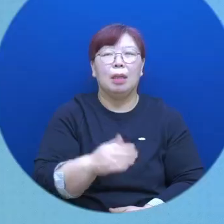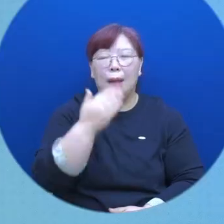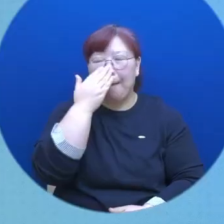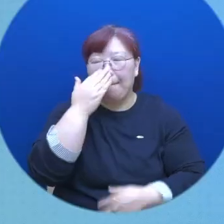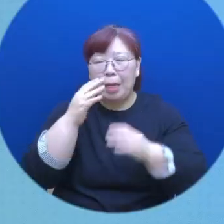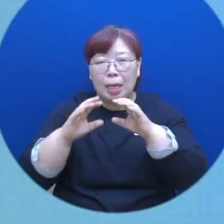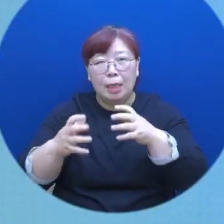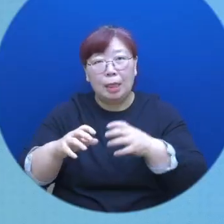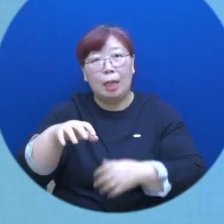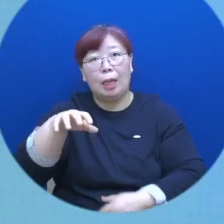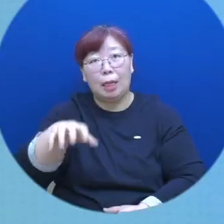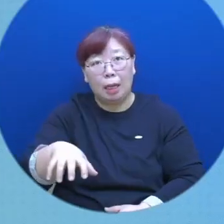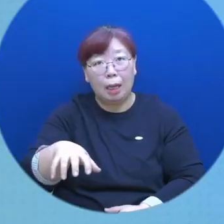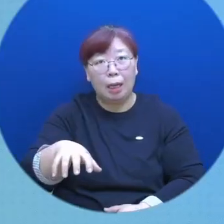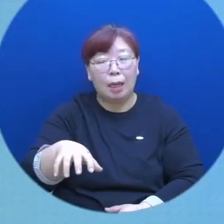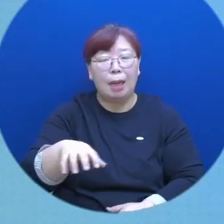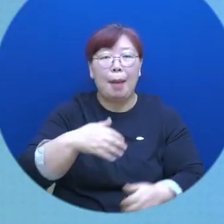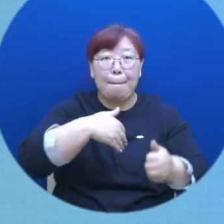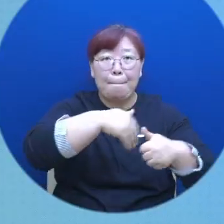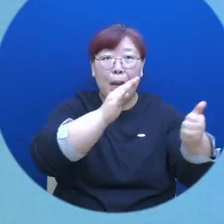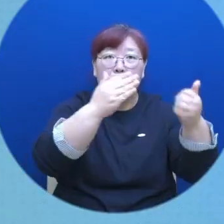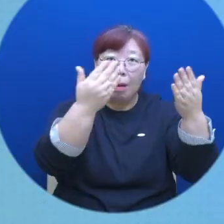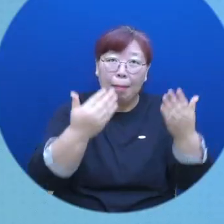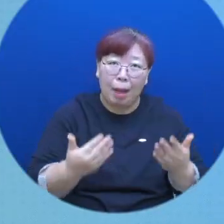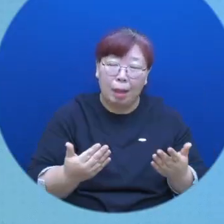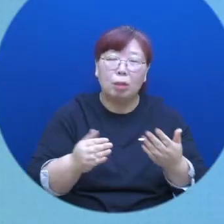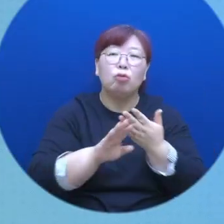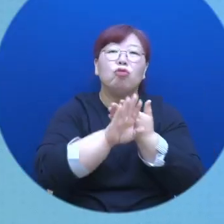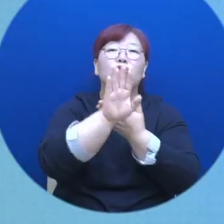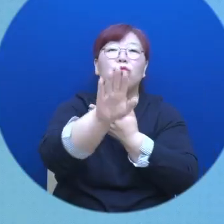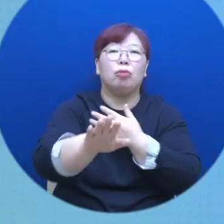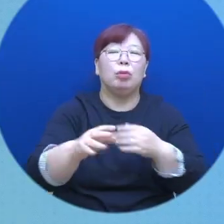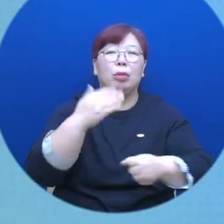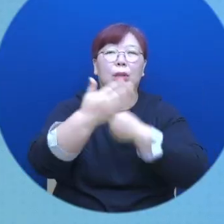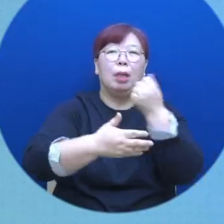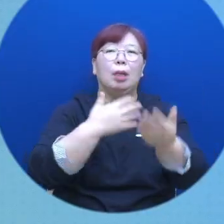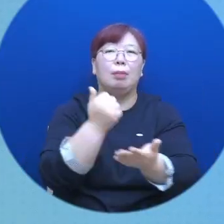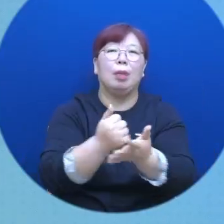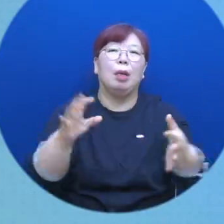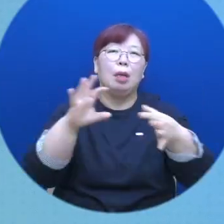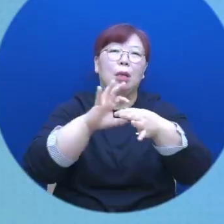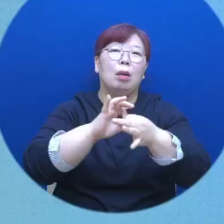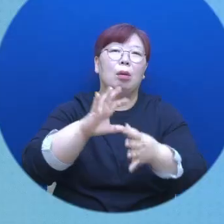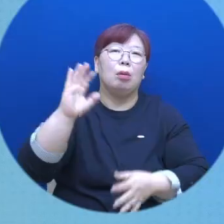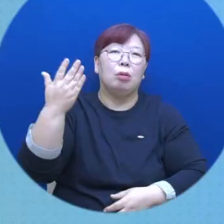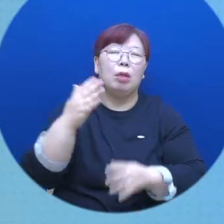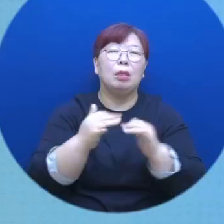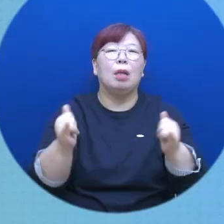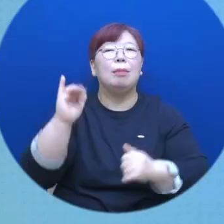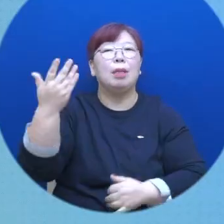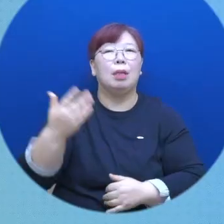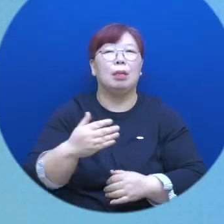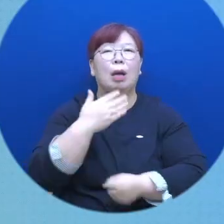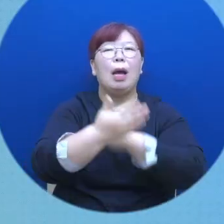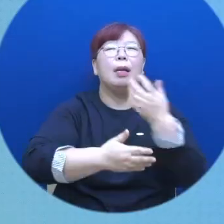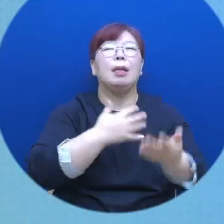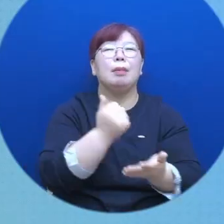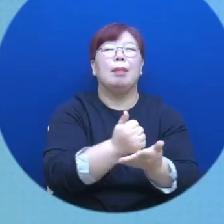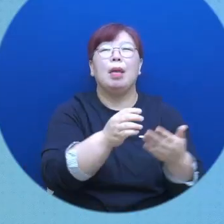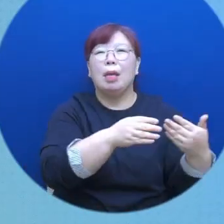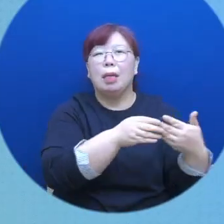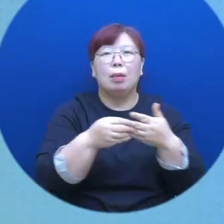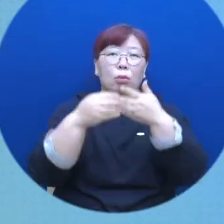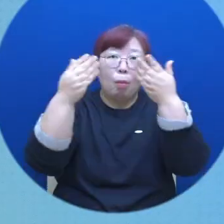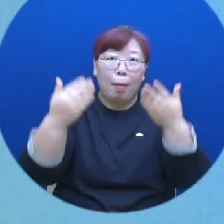이스라엘의 발령받아 오며 하나님과 연결된 사람이 된 거예요. 그리하여 하나님의 인도를 받고 하나님께